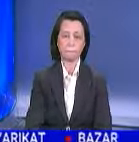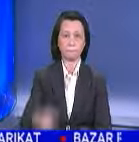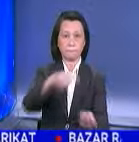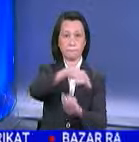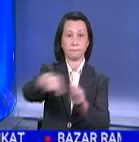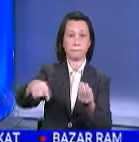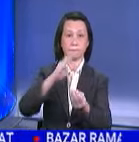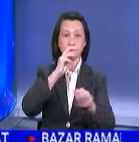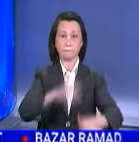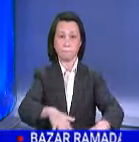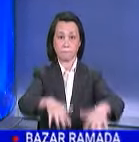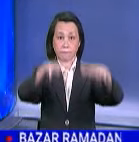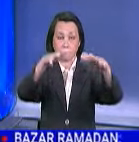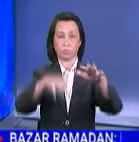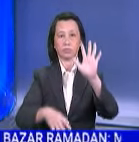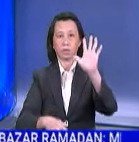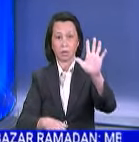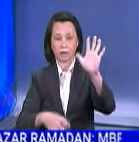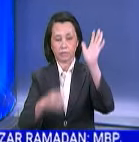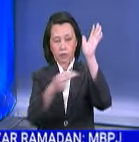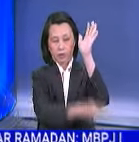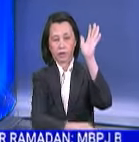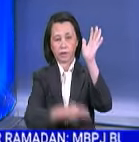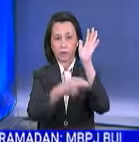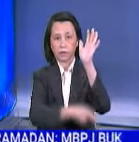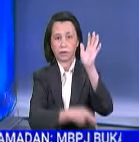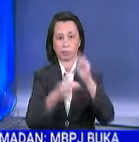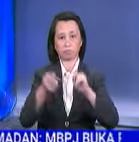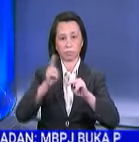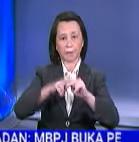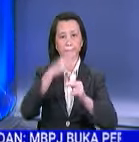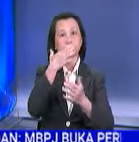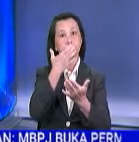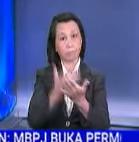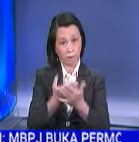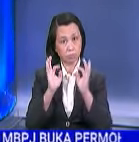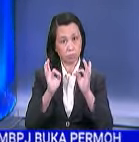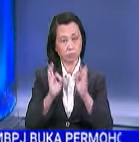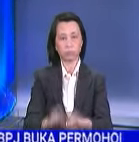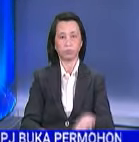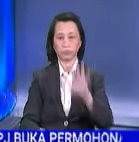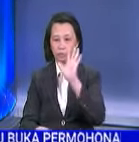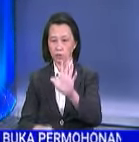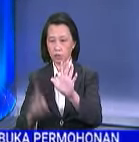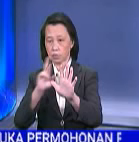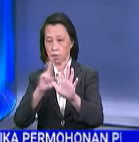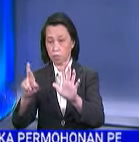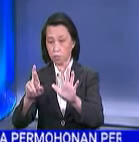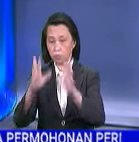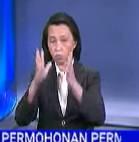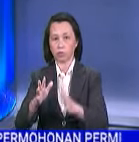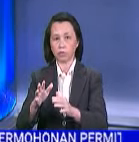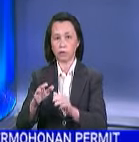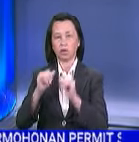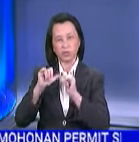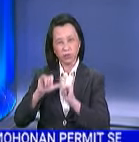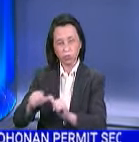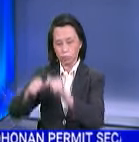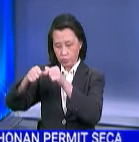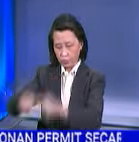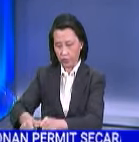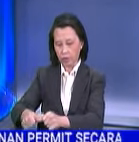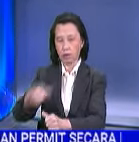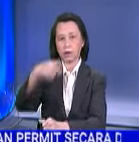Situasi banjir di 5 negeri dilaporkan bertambah baik. Ya, lebih 5,000 penduduk masih berlindung di